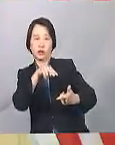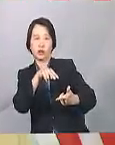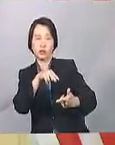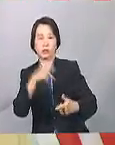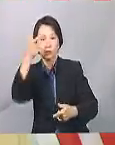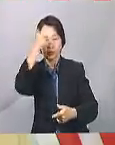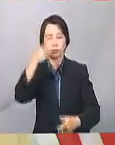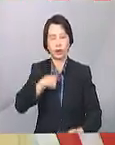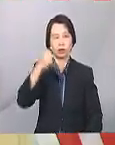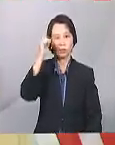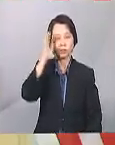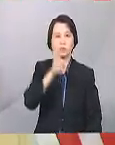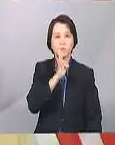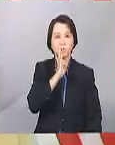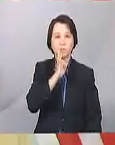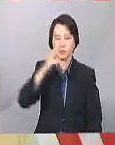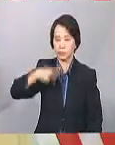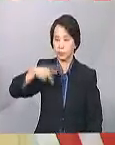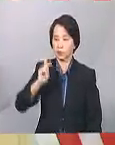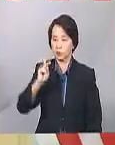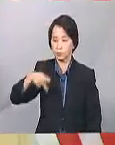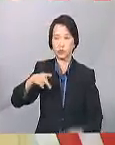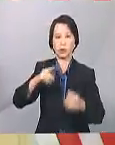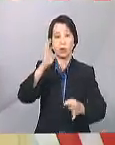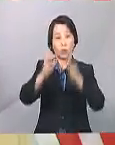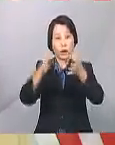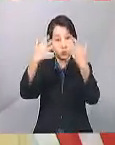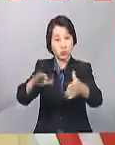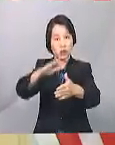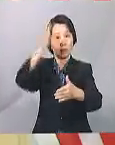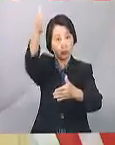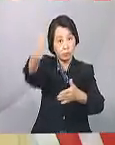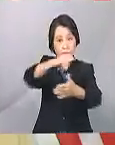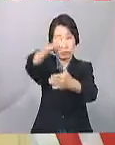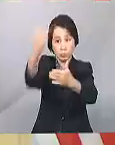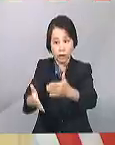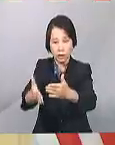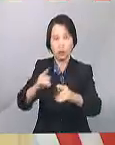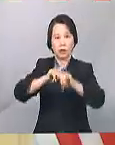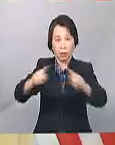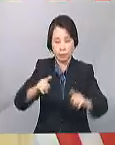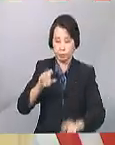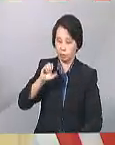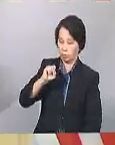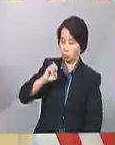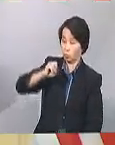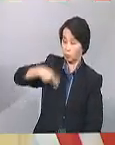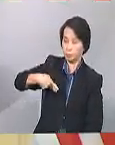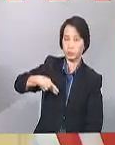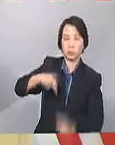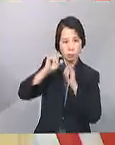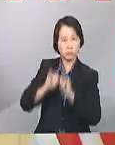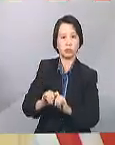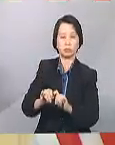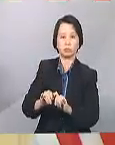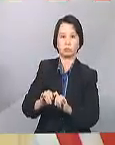sebutkan bahawa walaupun PKP ditamatkan sekalipun, tetapi SOP selepas PKP masih